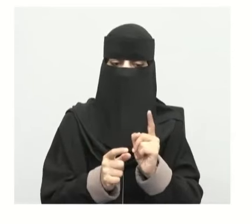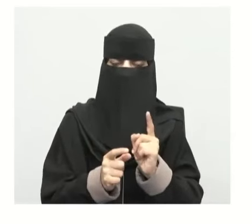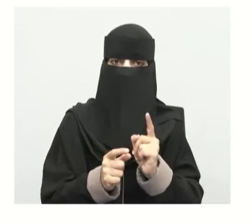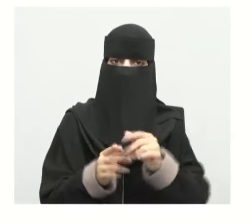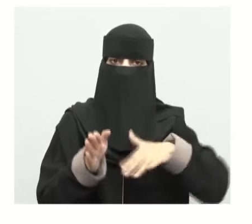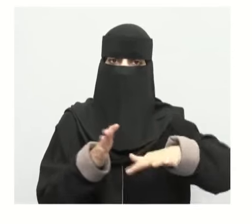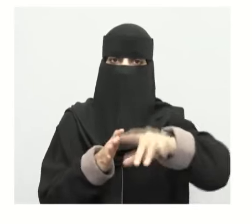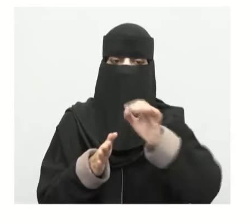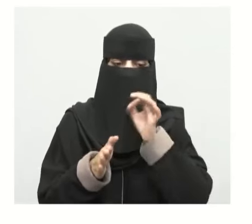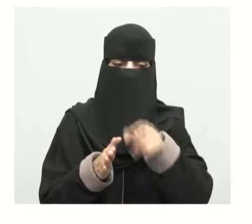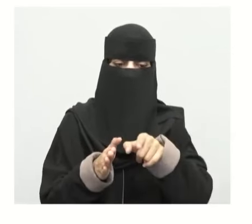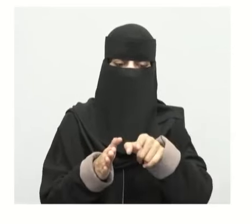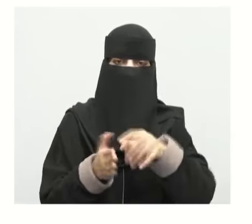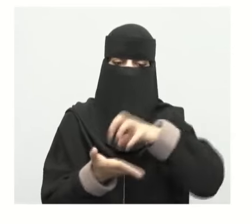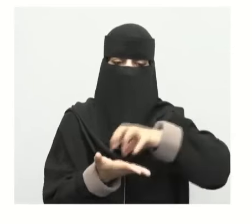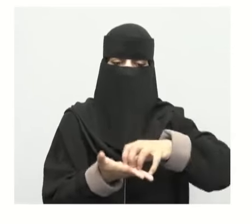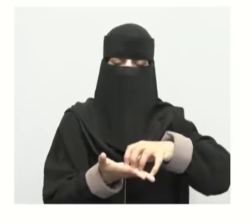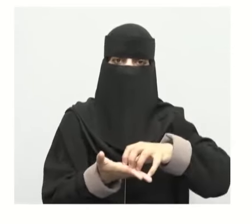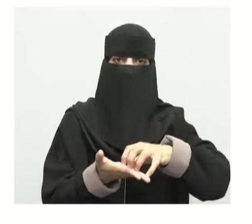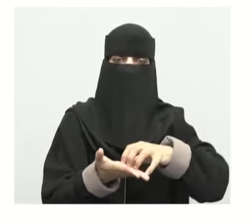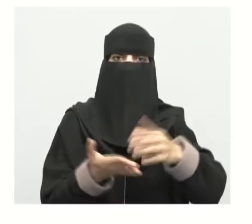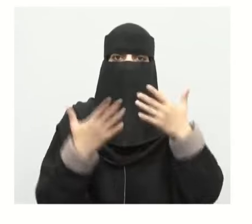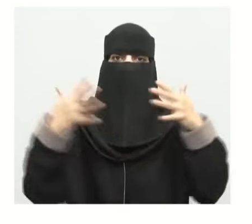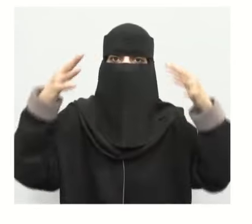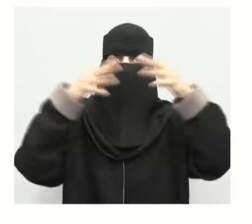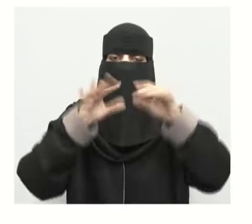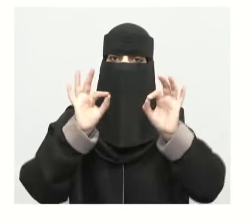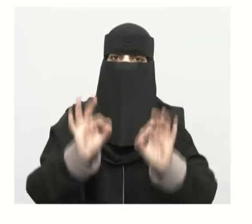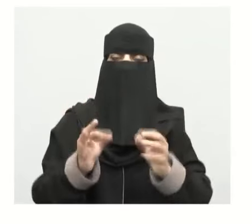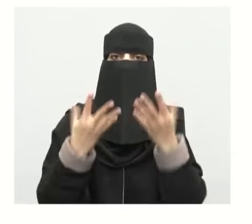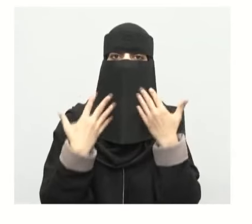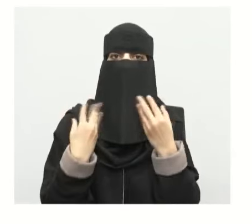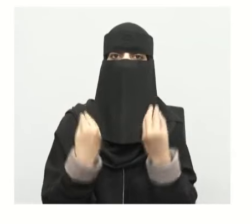السواحل البحريه المناطق ذات المناخ